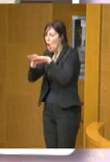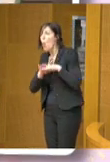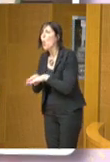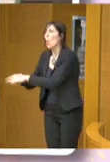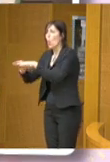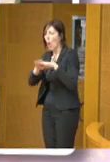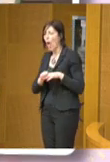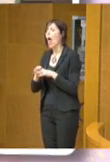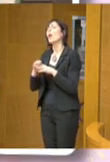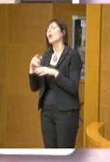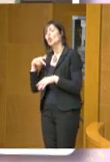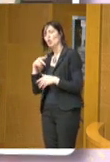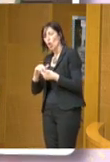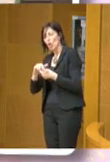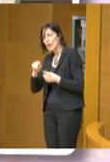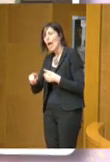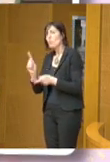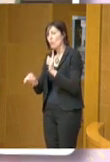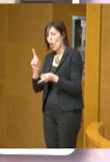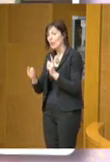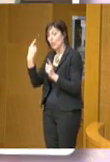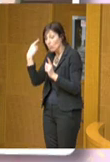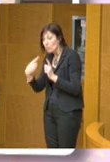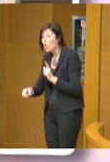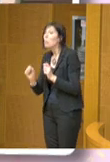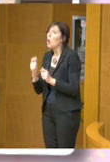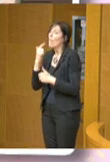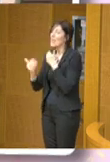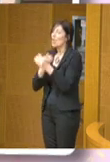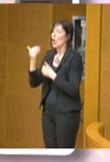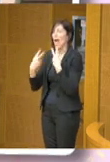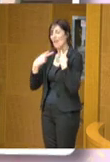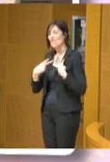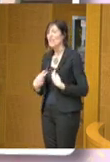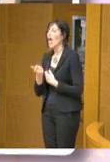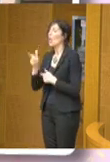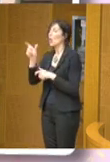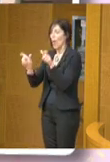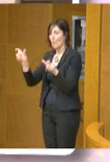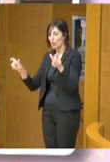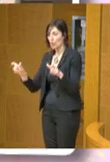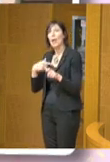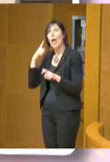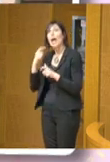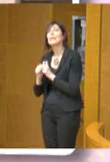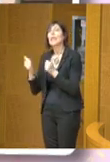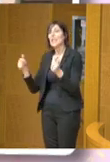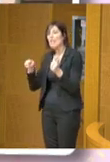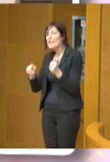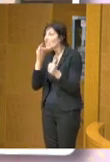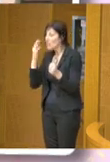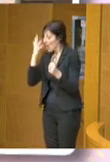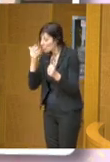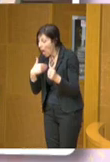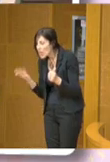nella politica, anche perché in questo modo abbiamo migliorato la vita di alcune persone. Essere diversi non significa essere